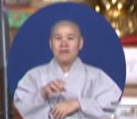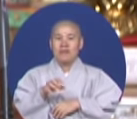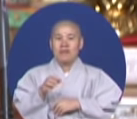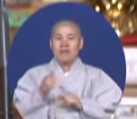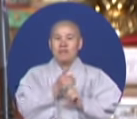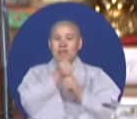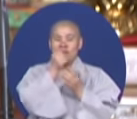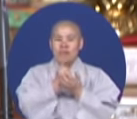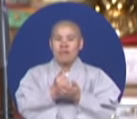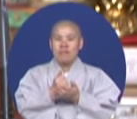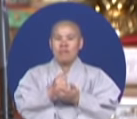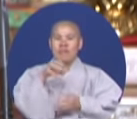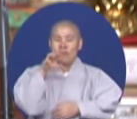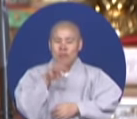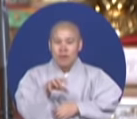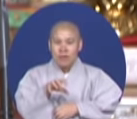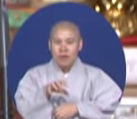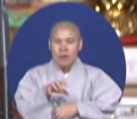불도량입니다.